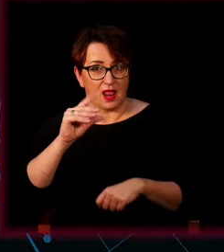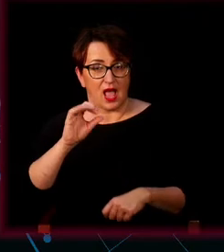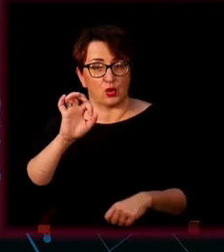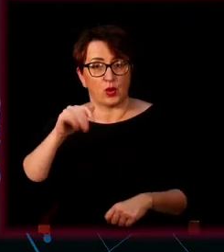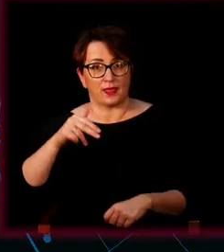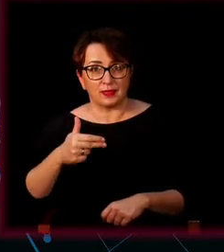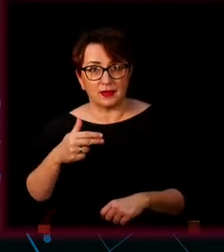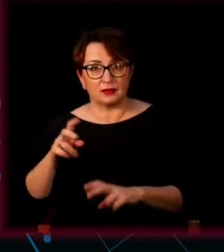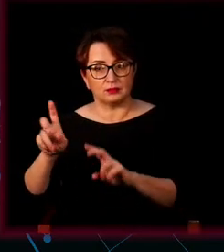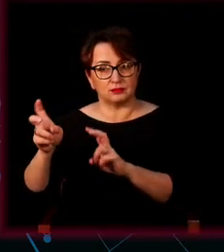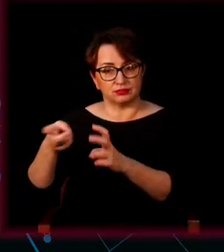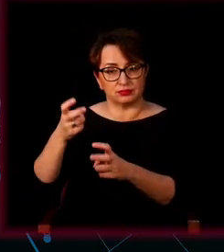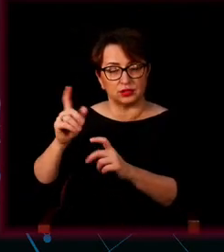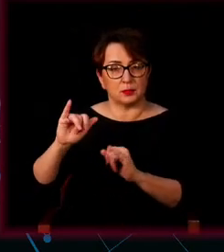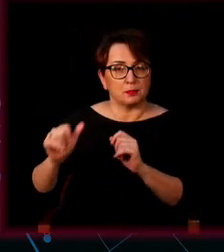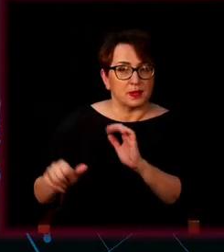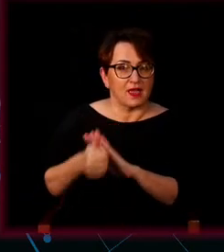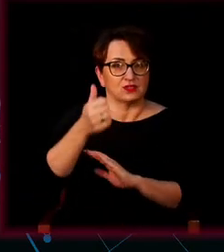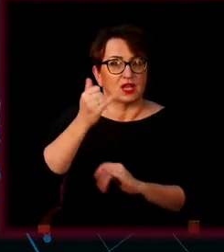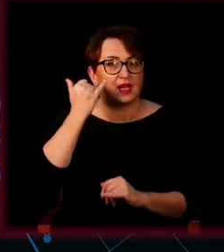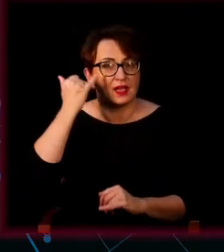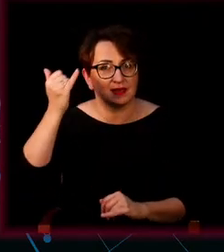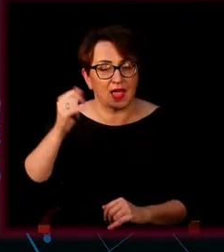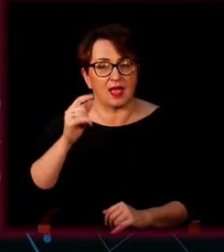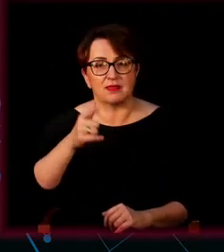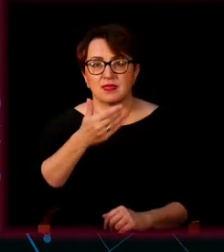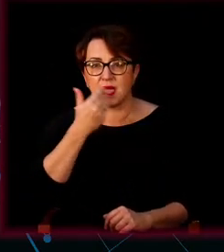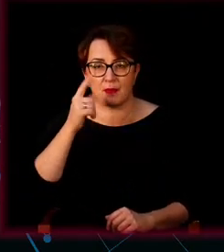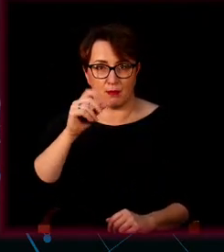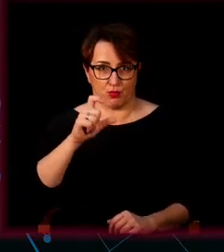tej jakby inicjalnej idei, że tam nie ma płci.